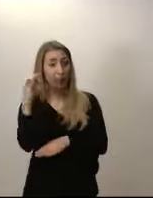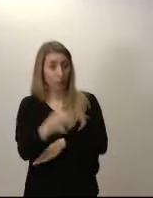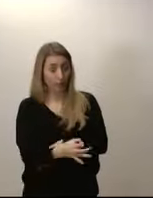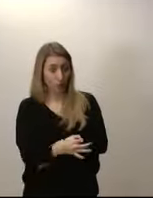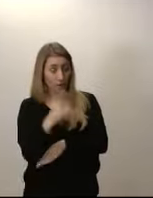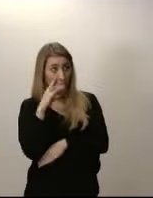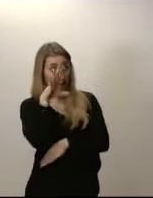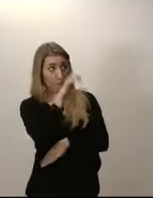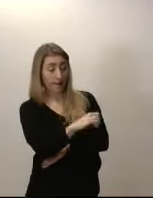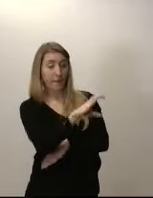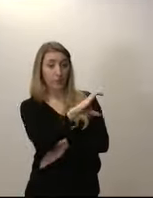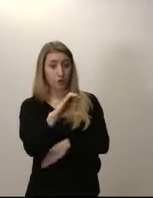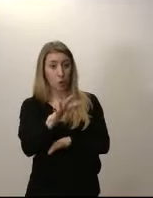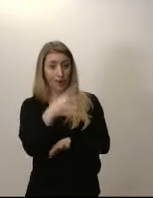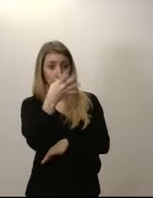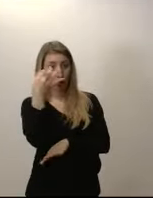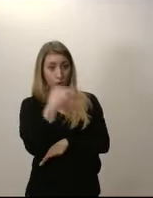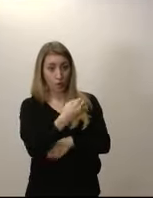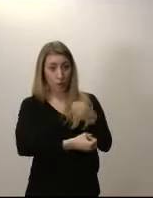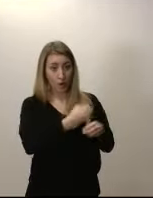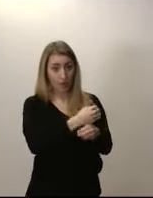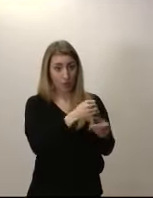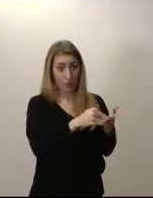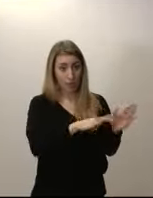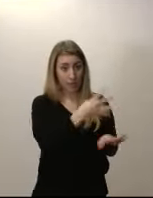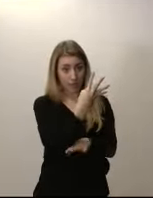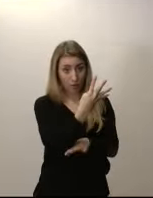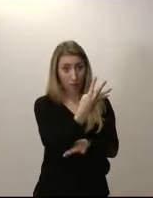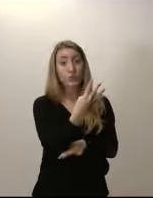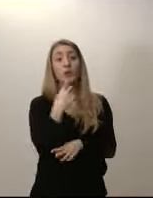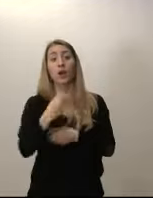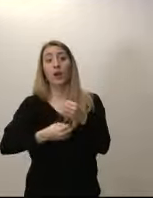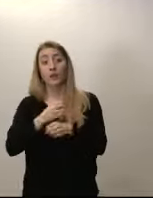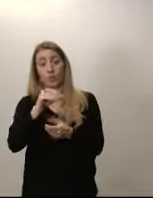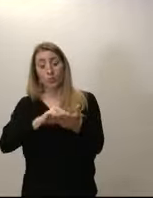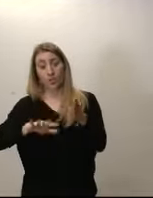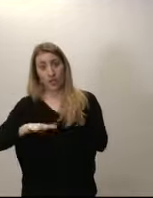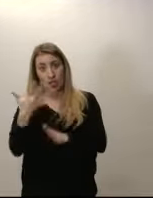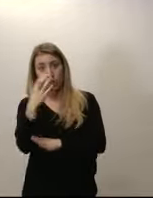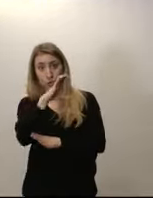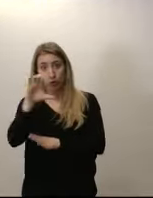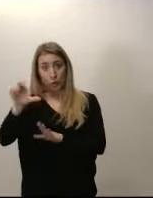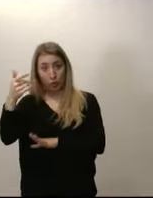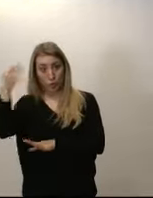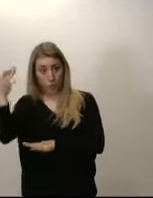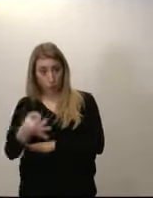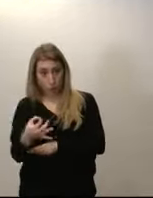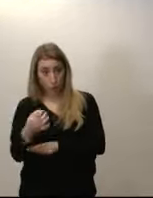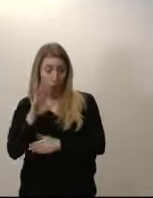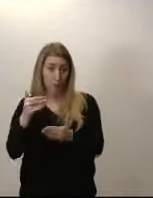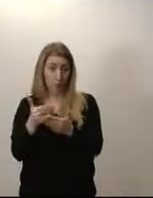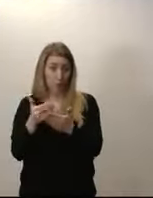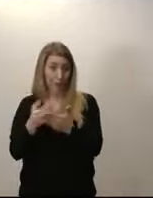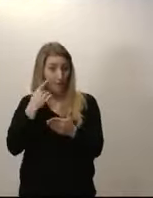à 114 en 2014, on est à 112% en 2015, et donc là aussi, il est absolument indispensable de